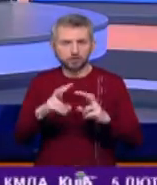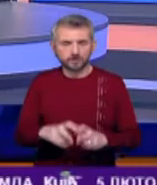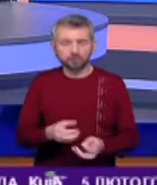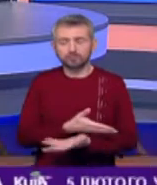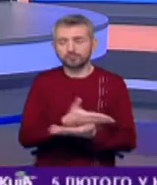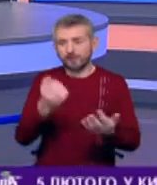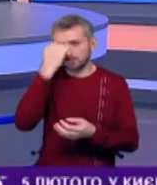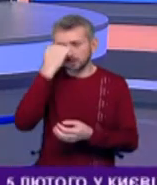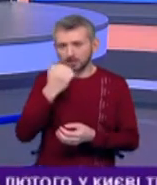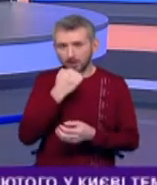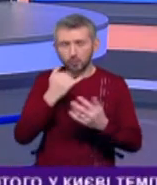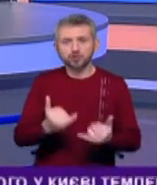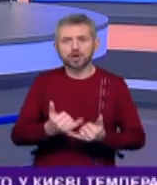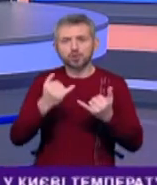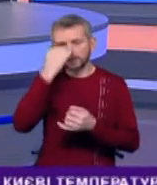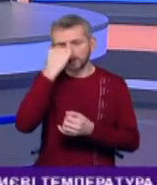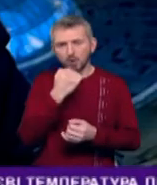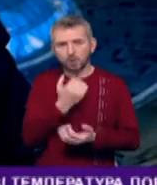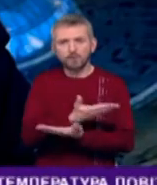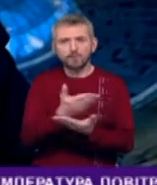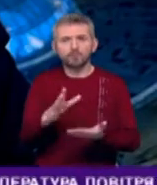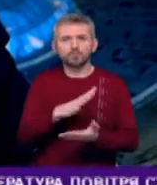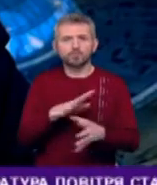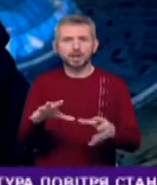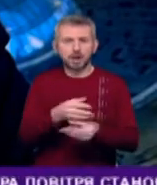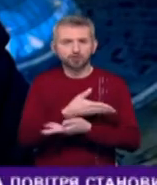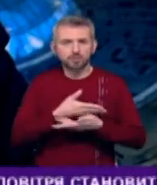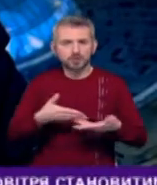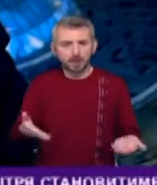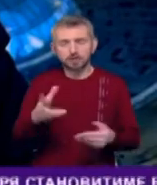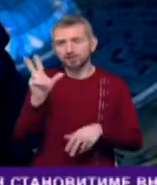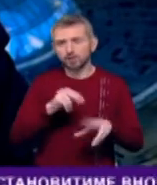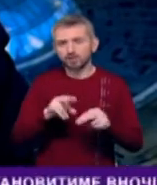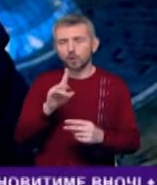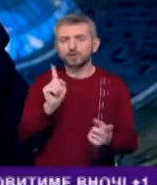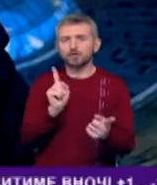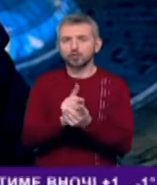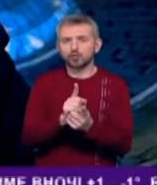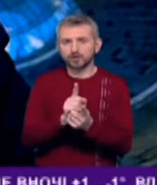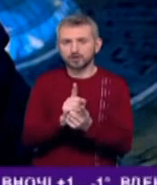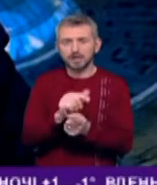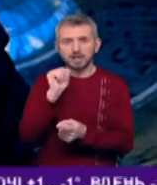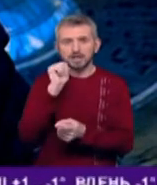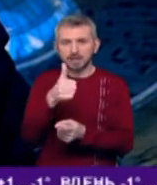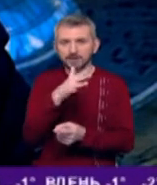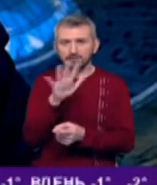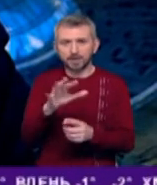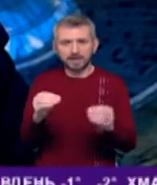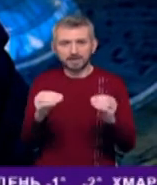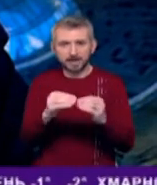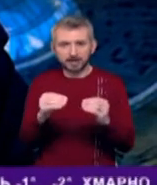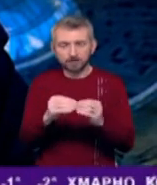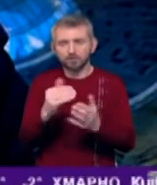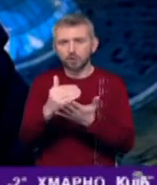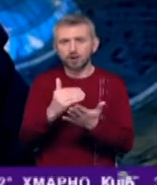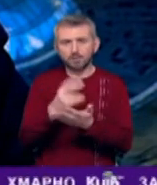я вам щиро дякую. Okay. Шановні, дякую вам, що провели цей час разом з нами. Я сподіваюся на зустріч о 17:10 завтра з вами в проєкті